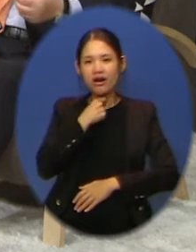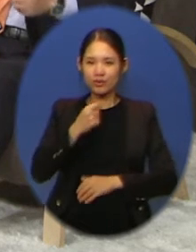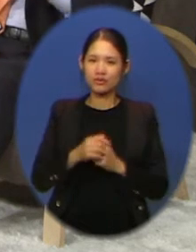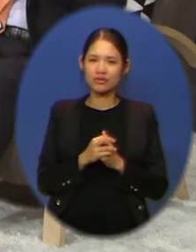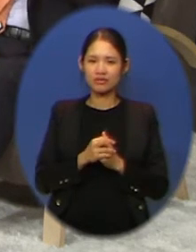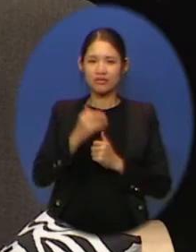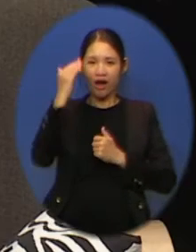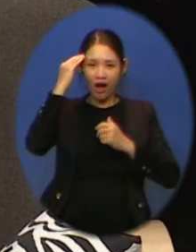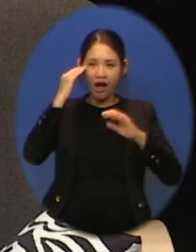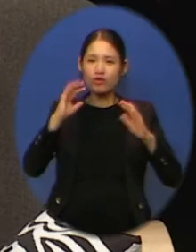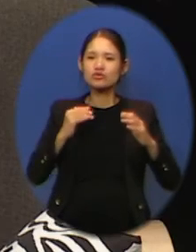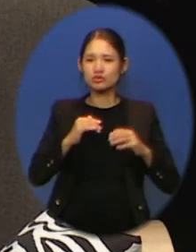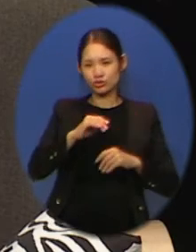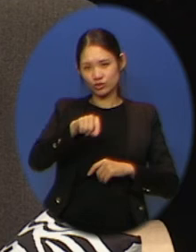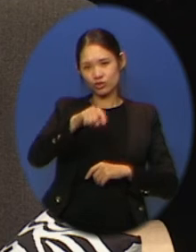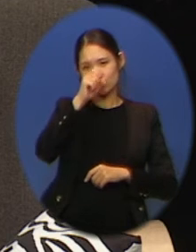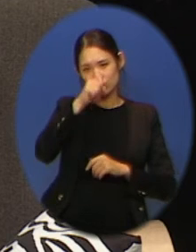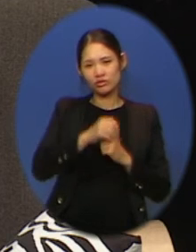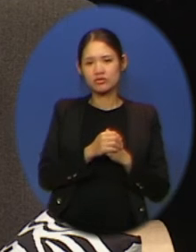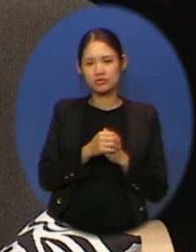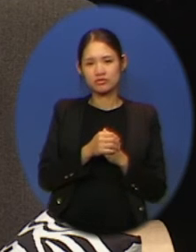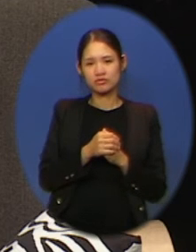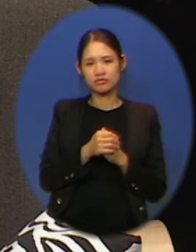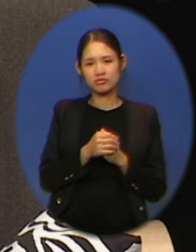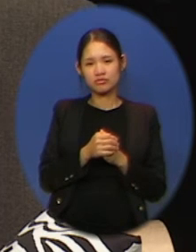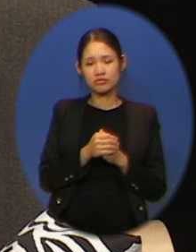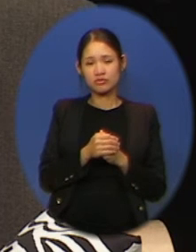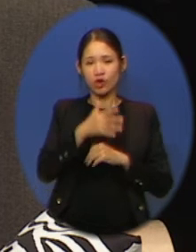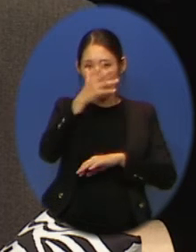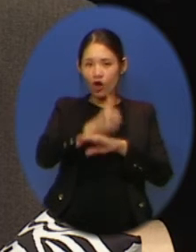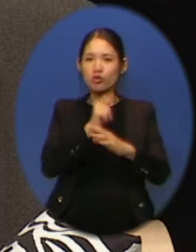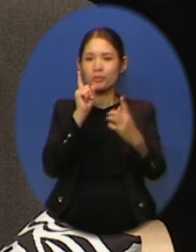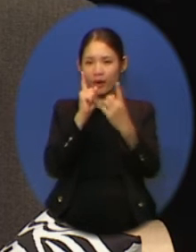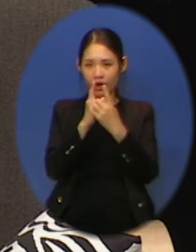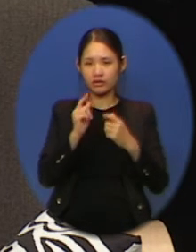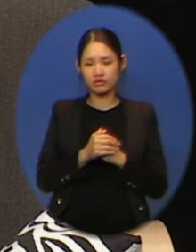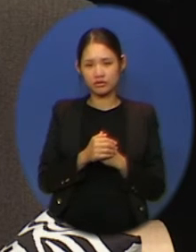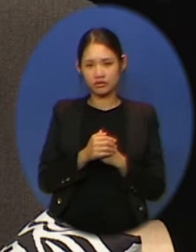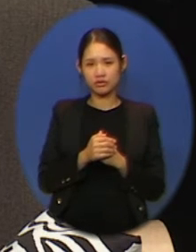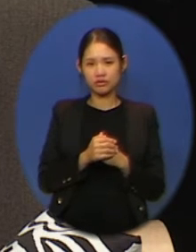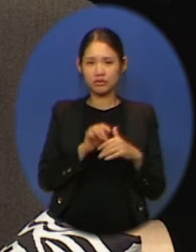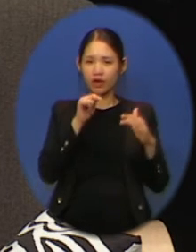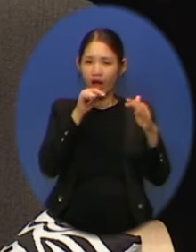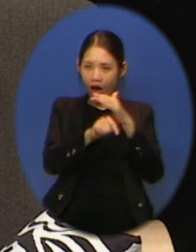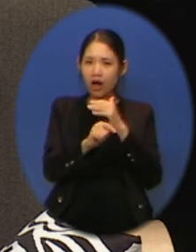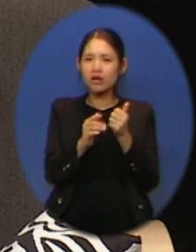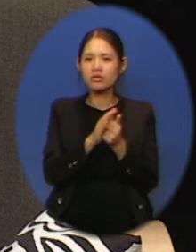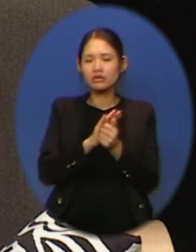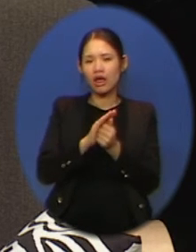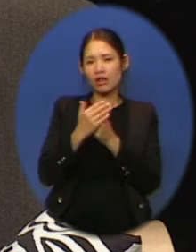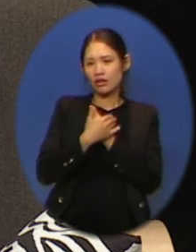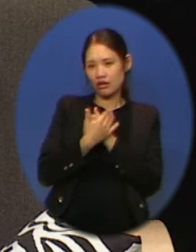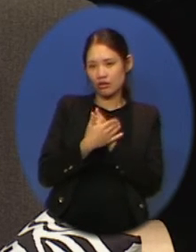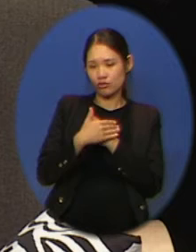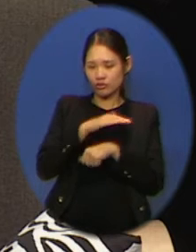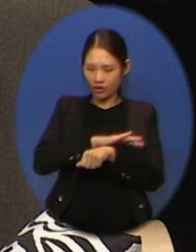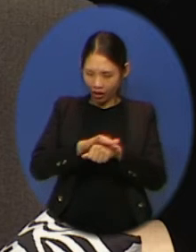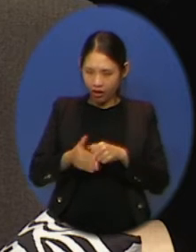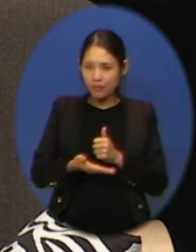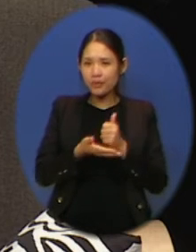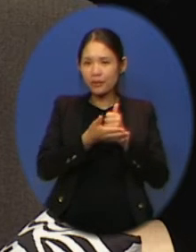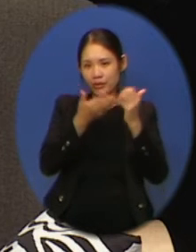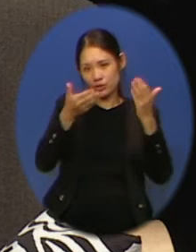좋고요. 좋죠. 예. 아, 그건 그렇고. 그래서 만났습니다. 가서 대접도 잘